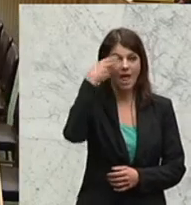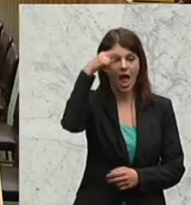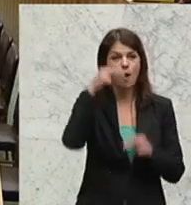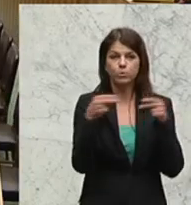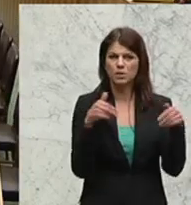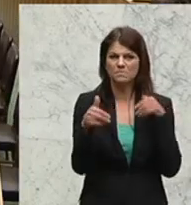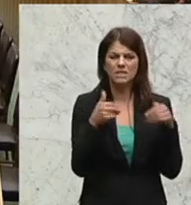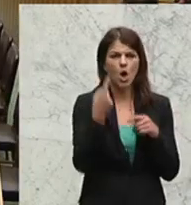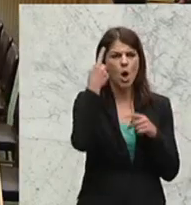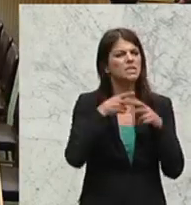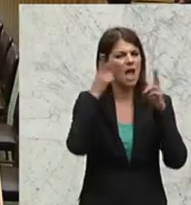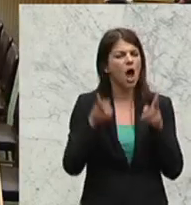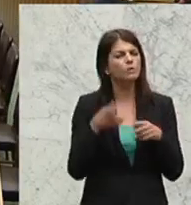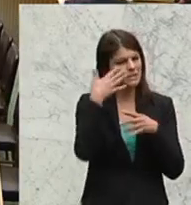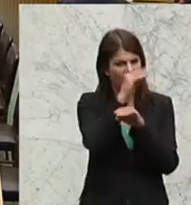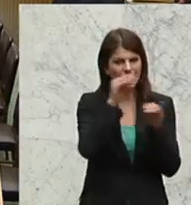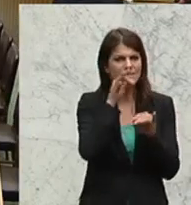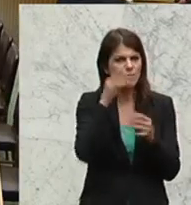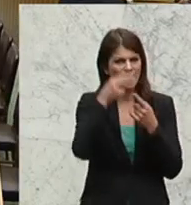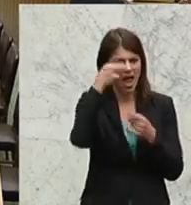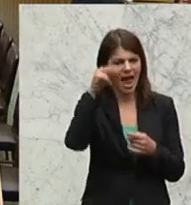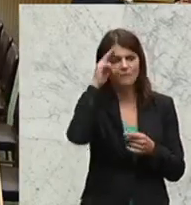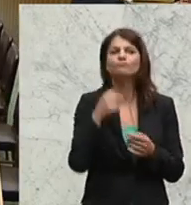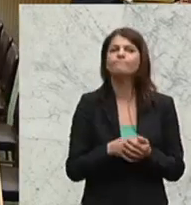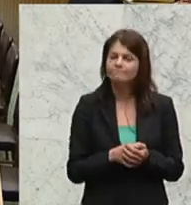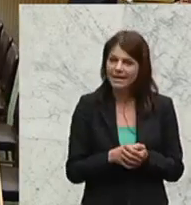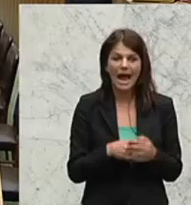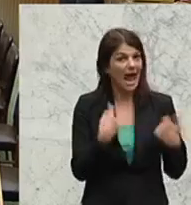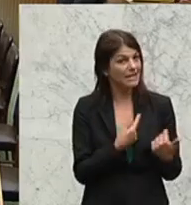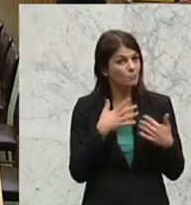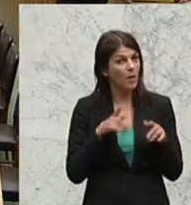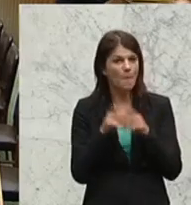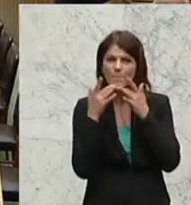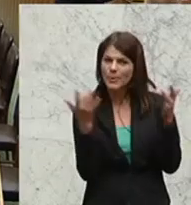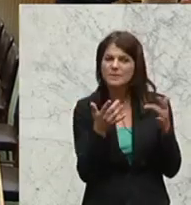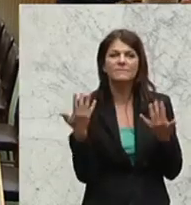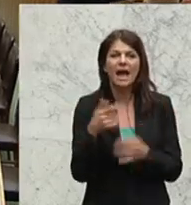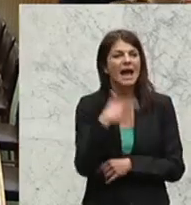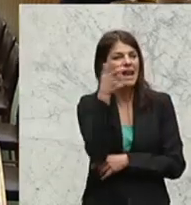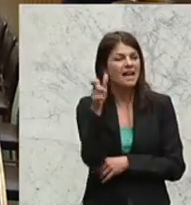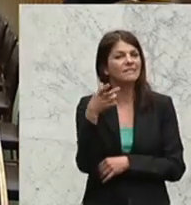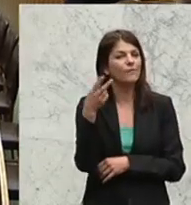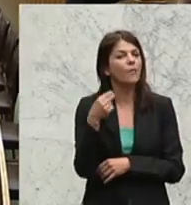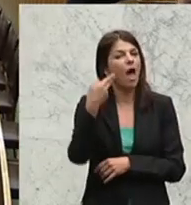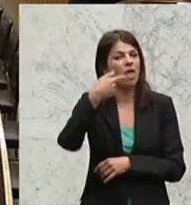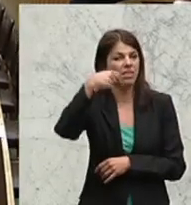gegen den Ausbau bzw. den Neubau eines Reaktorblocks im AKW Temelin und im AKW Dukovany gesetzt werden.